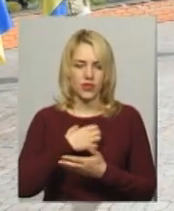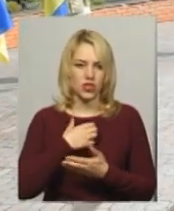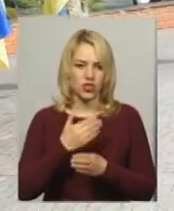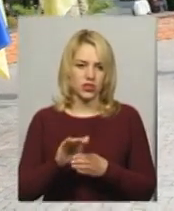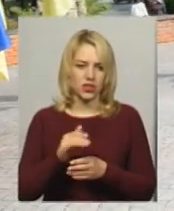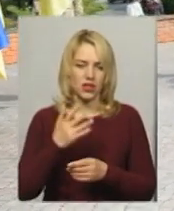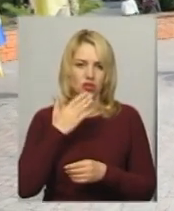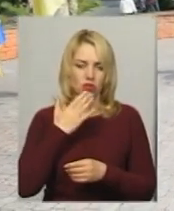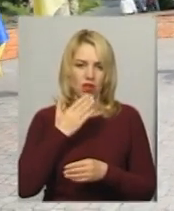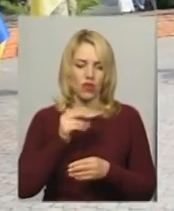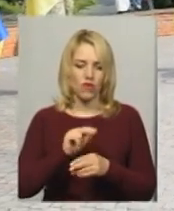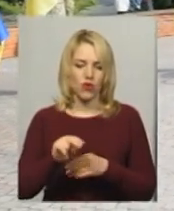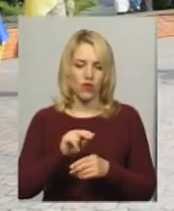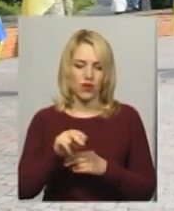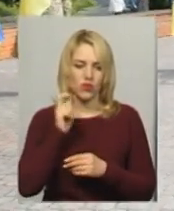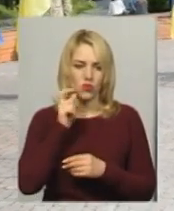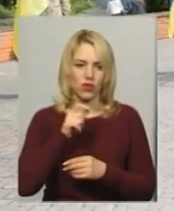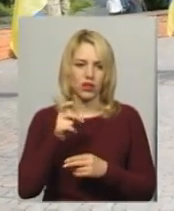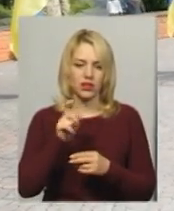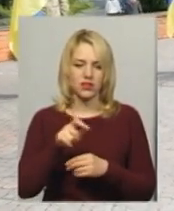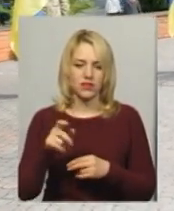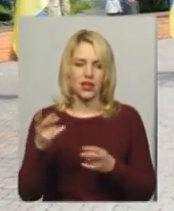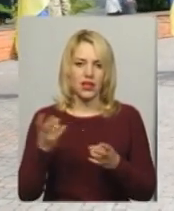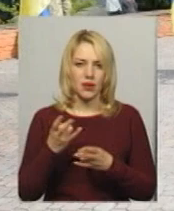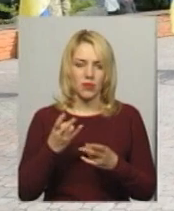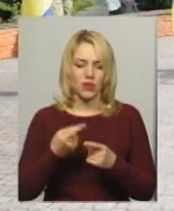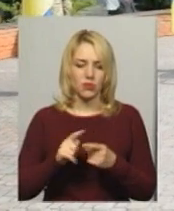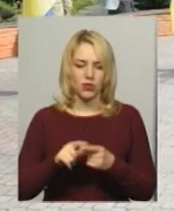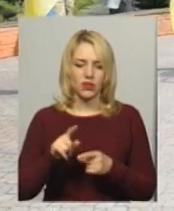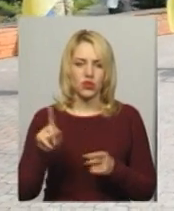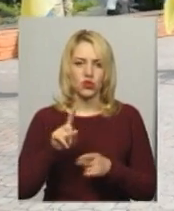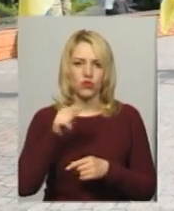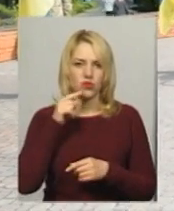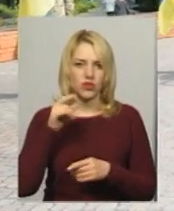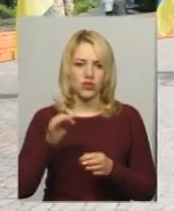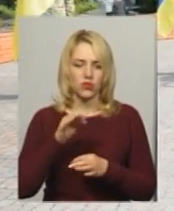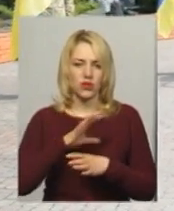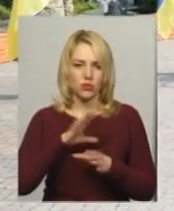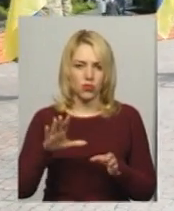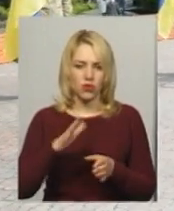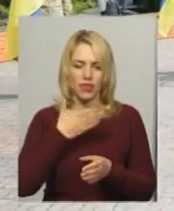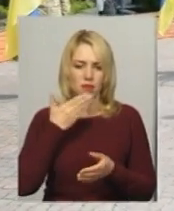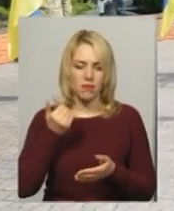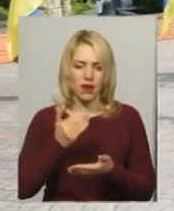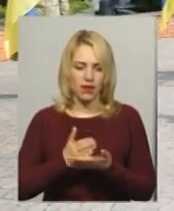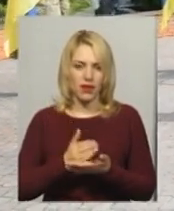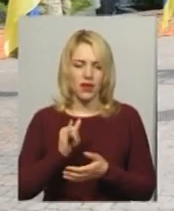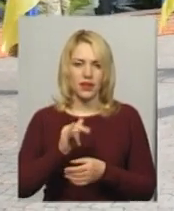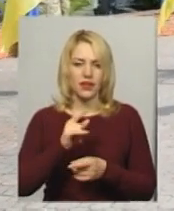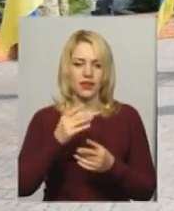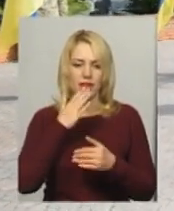національне виховання українців, має бути те, що в Росії ніколи не було, немає і найближчим часом